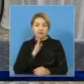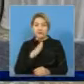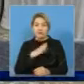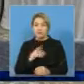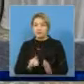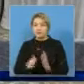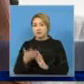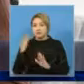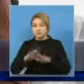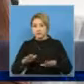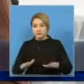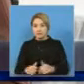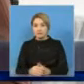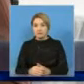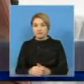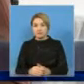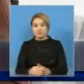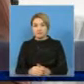с раннего детства.